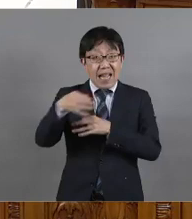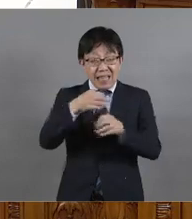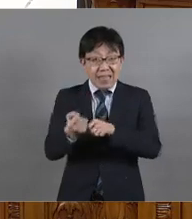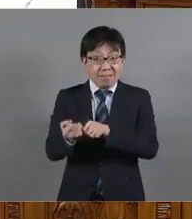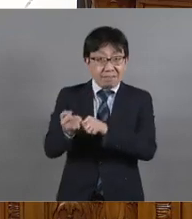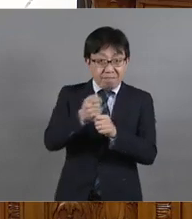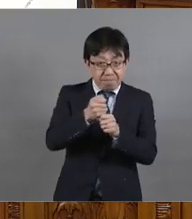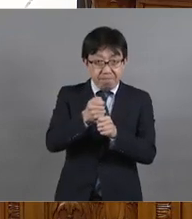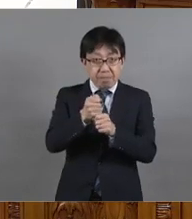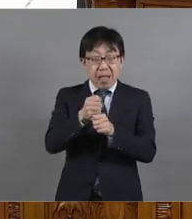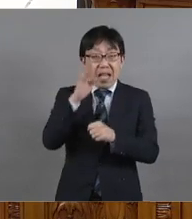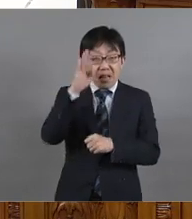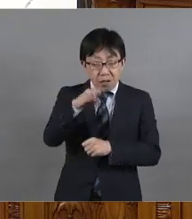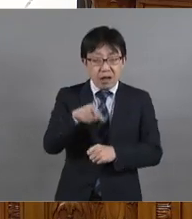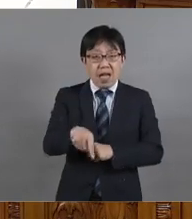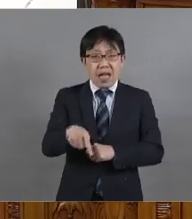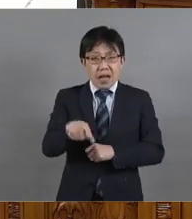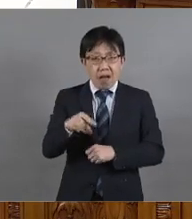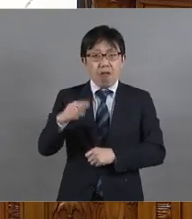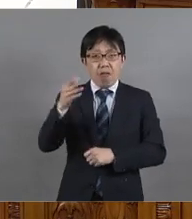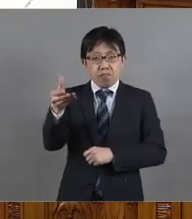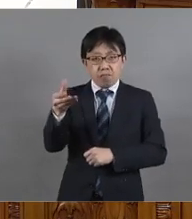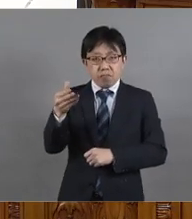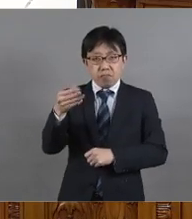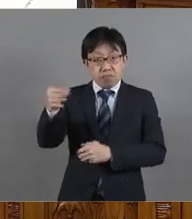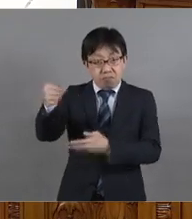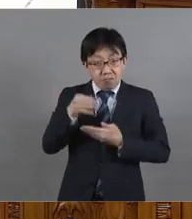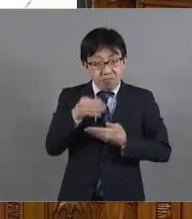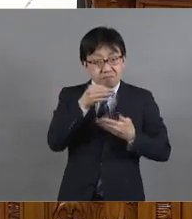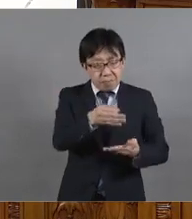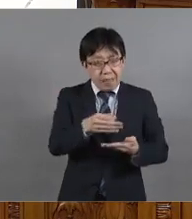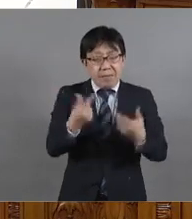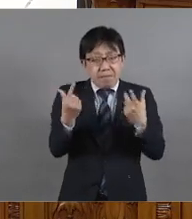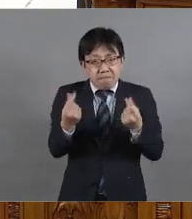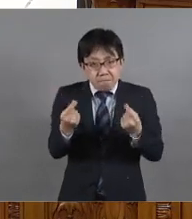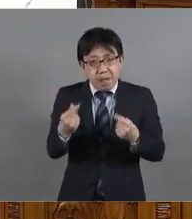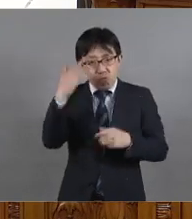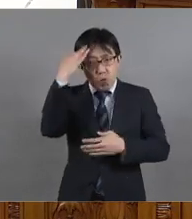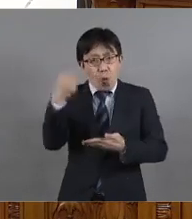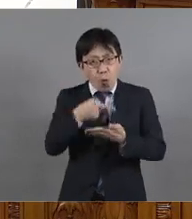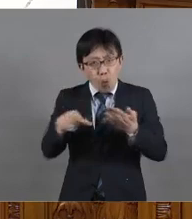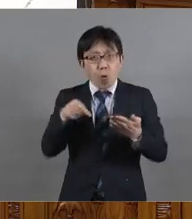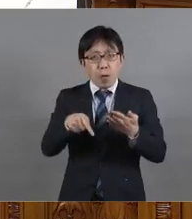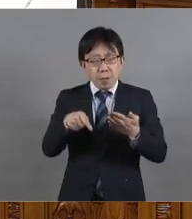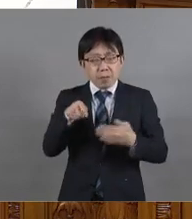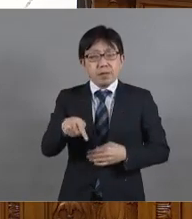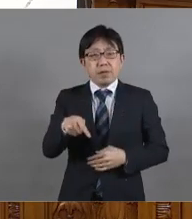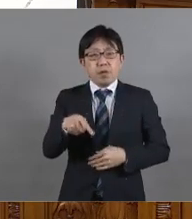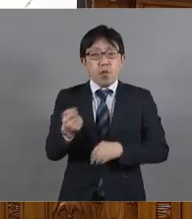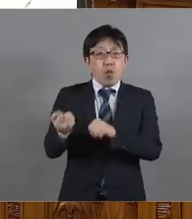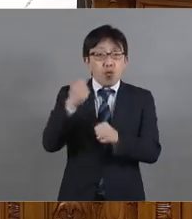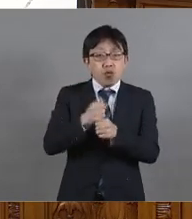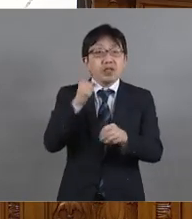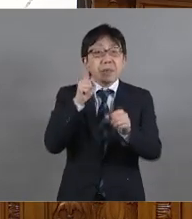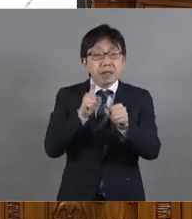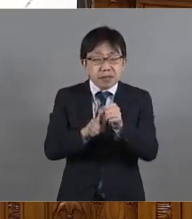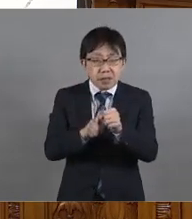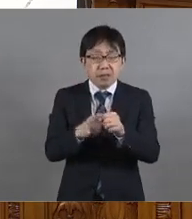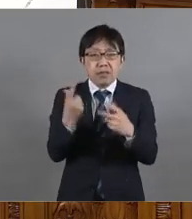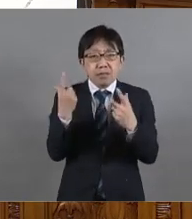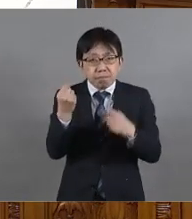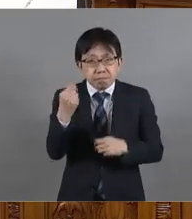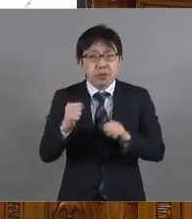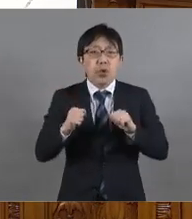財政健全化なしとの基本方針のもと民需主導の成長軌道に戻すことに万全を期すとともに